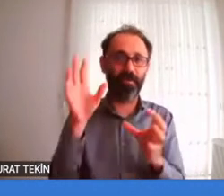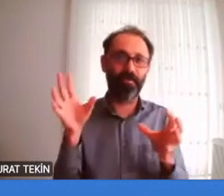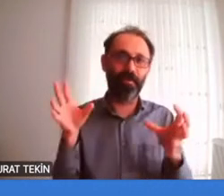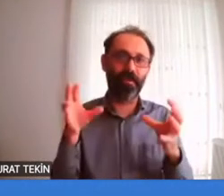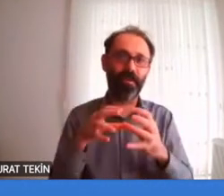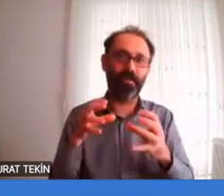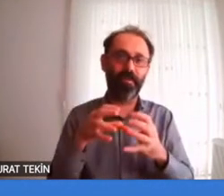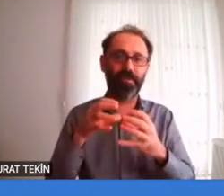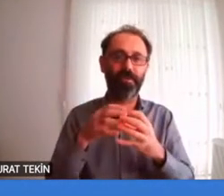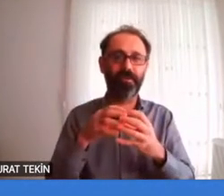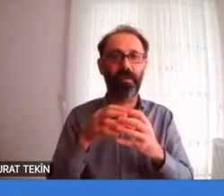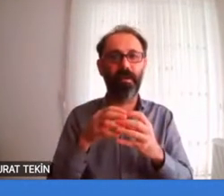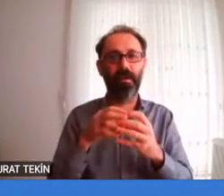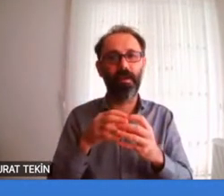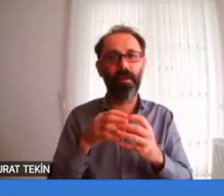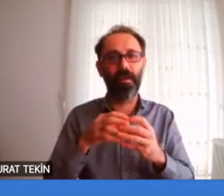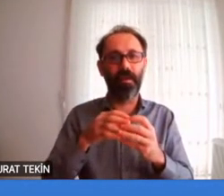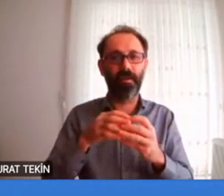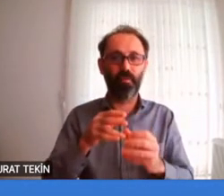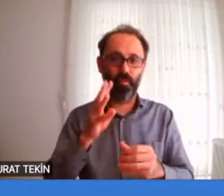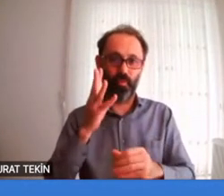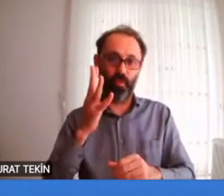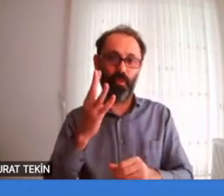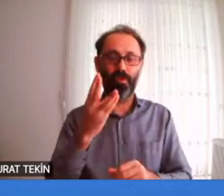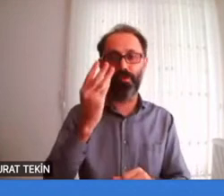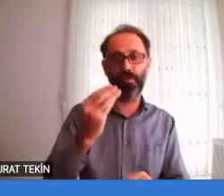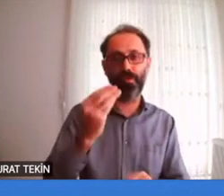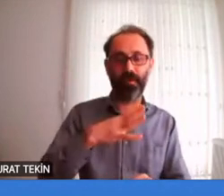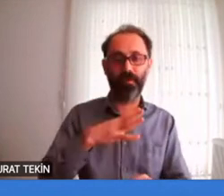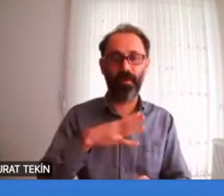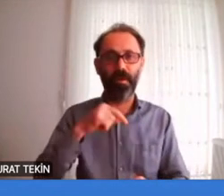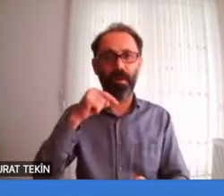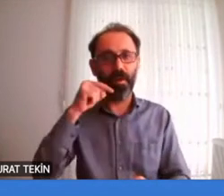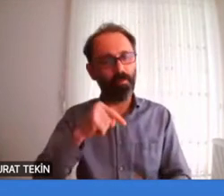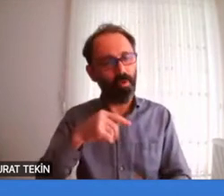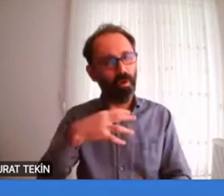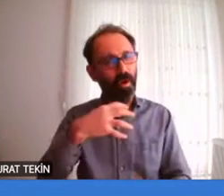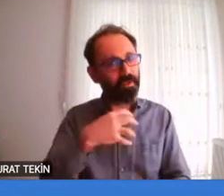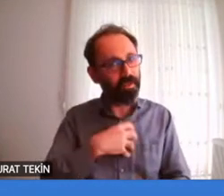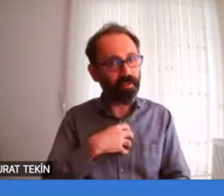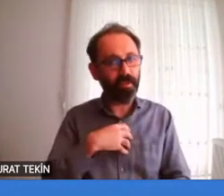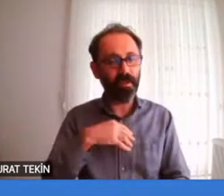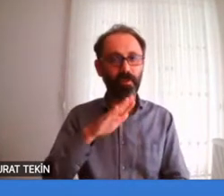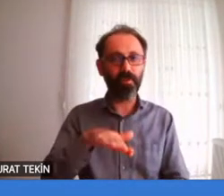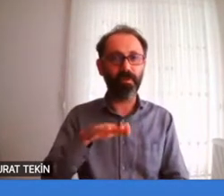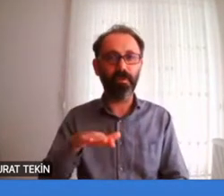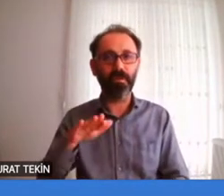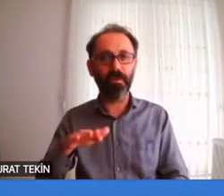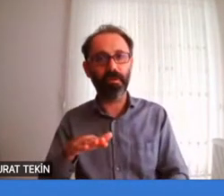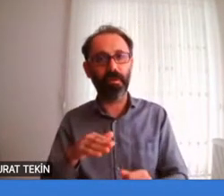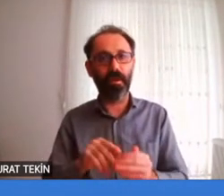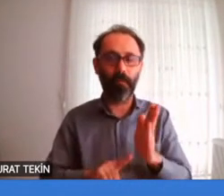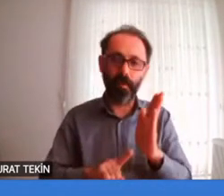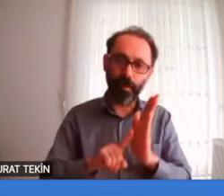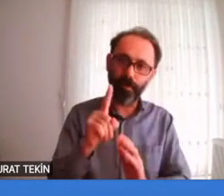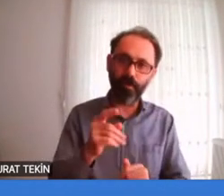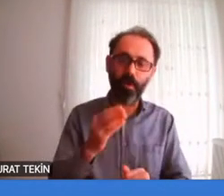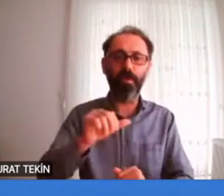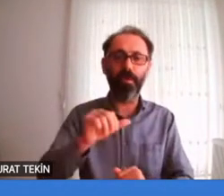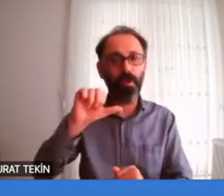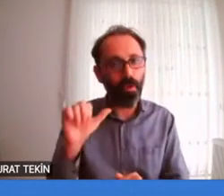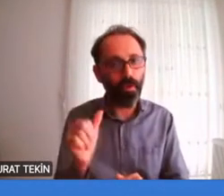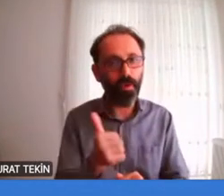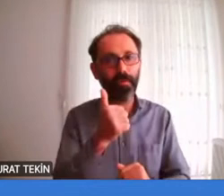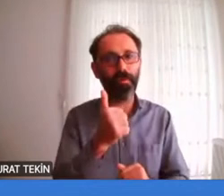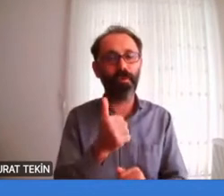ediyorum. Bizim kendi öğrencilerimizin bu başarıda rolünün olması yine bizim için son derece önemli ve onur edici